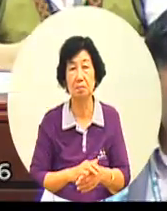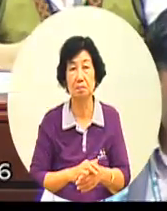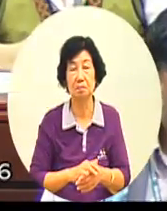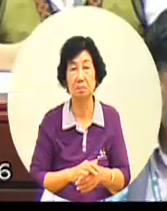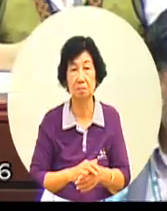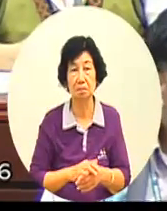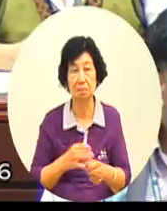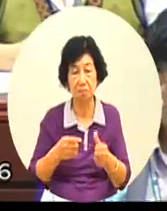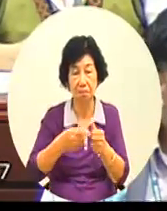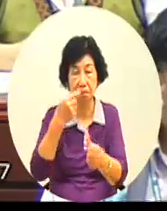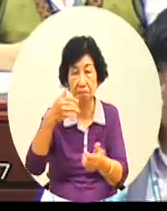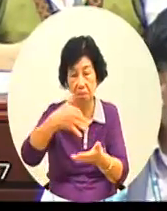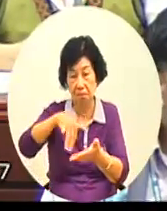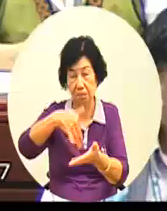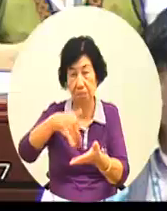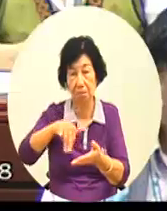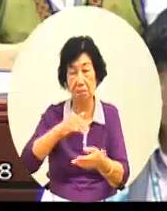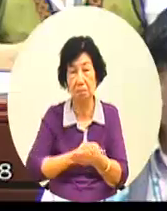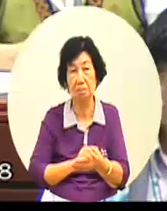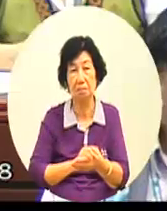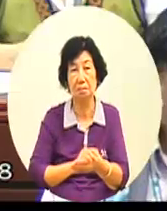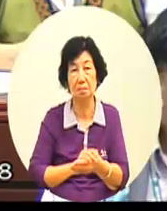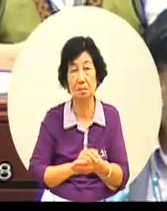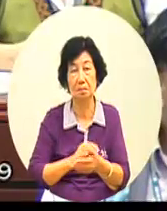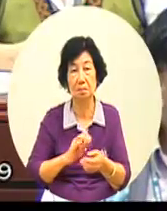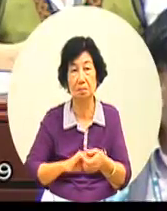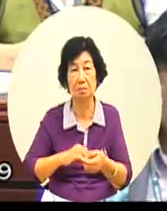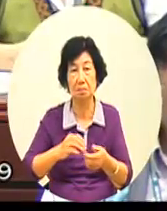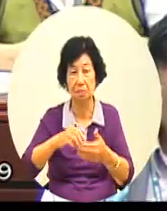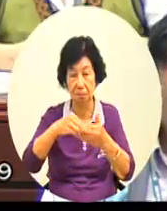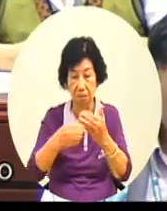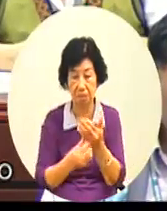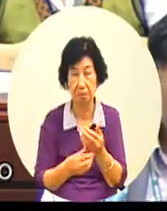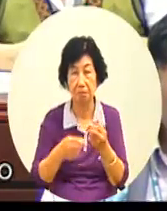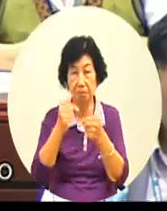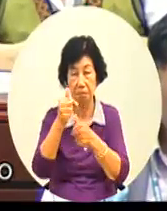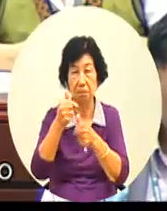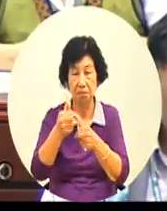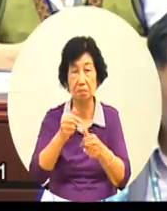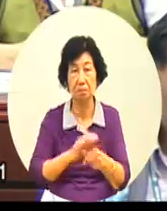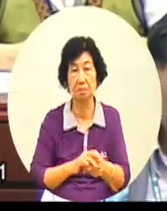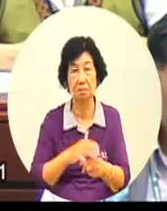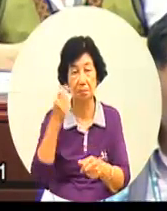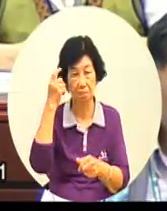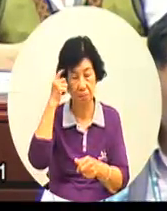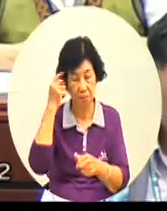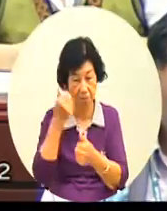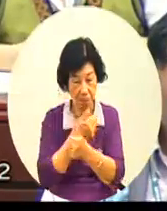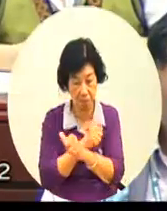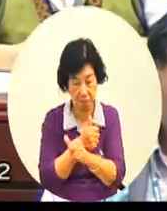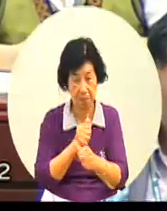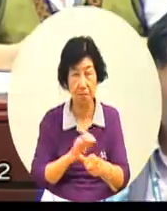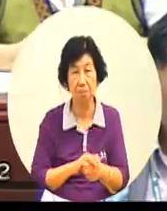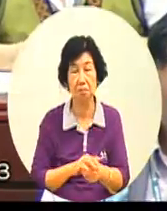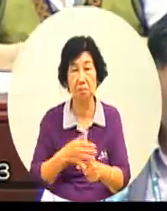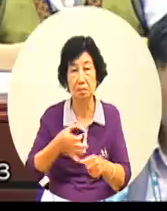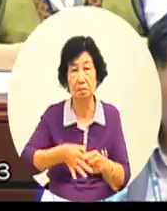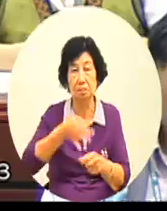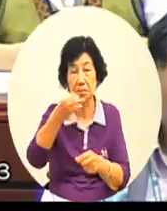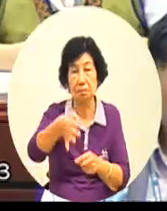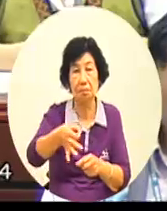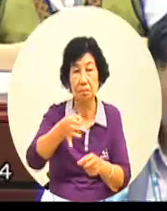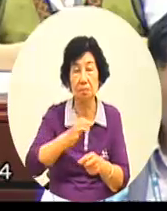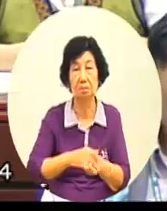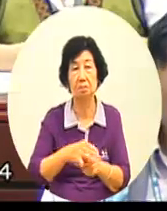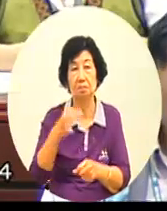草案的时候，包括整个订定核给标准的时候，也考虑到整个财主对于我们整个财